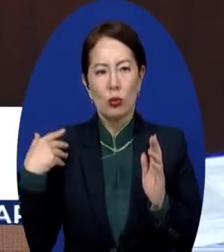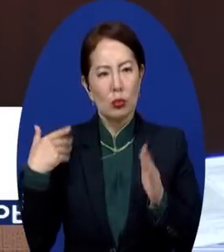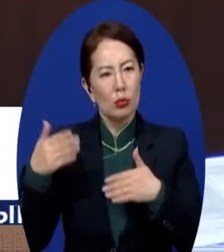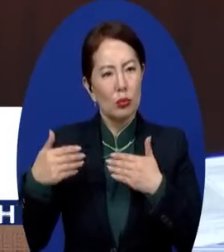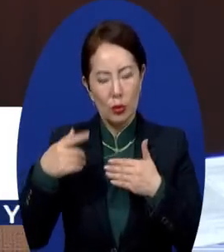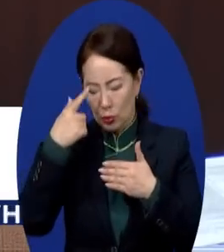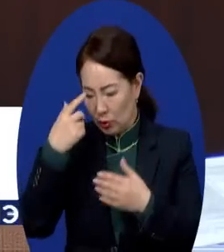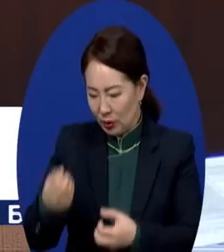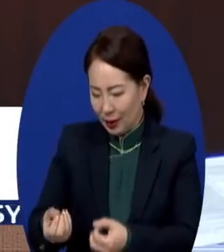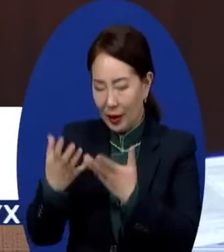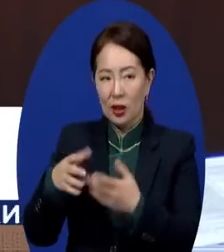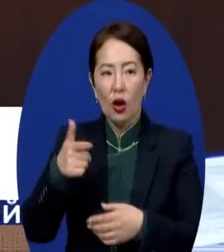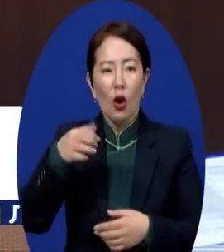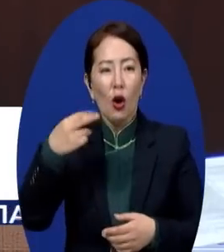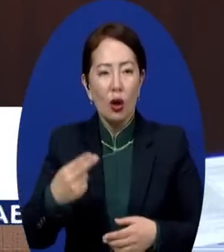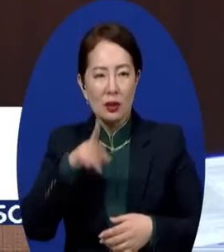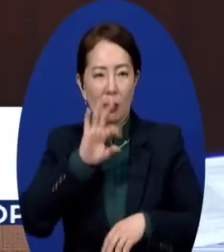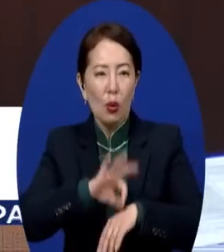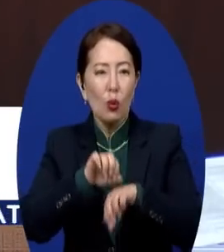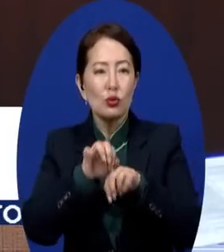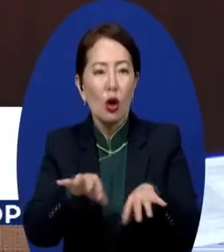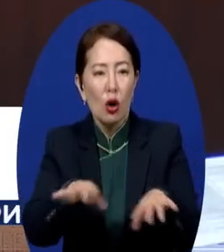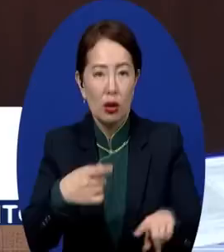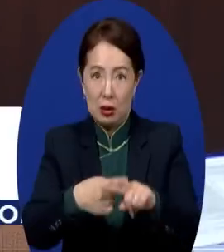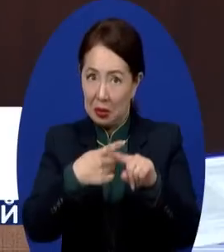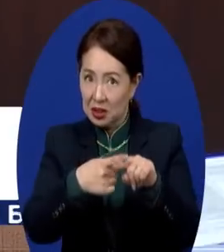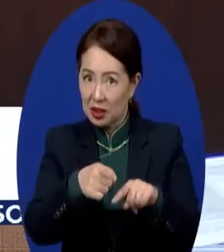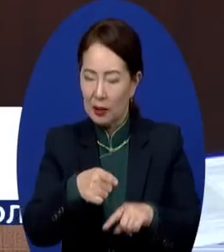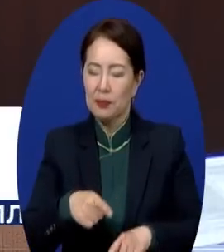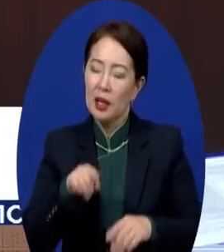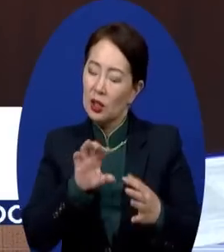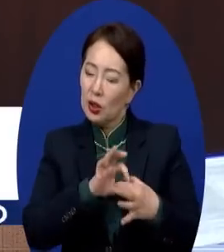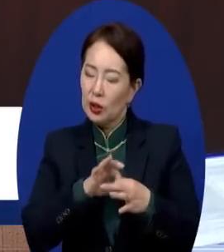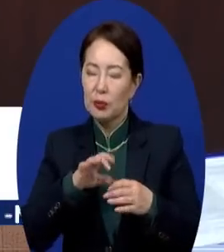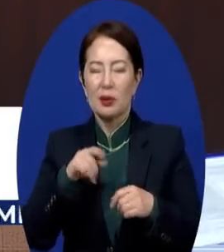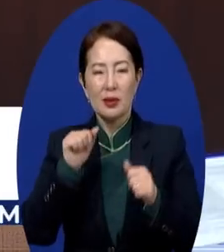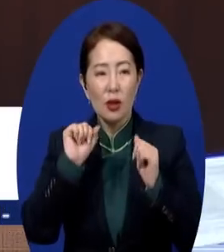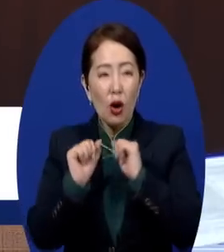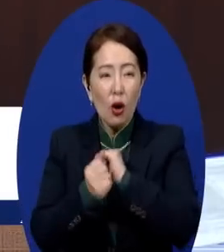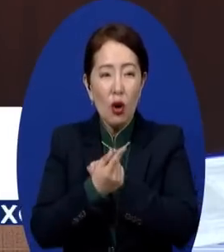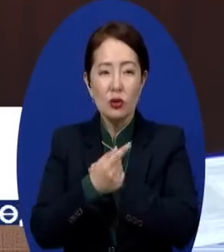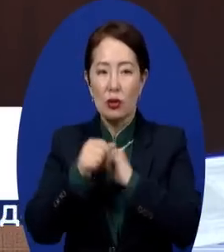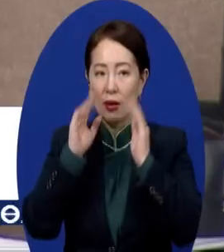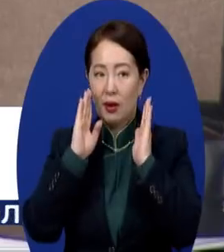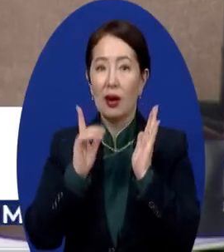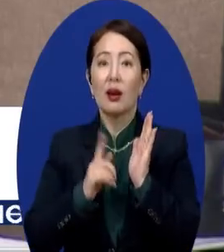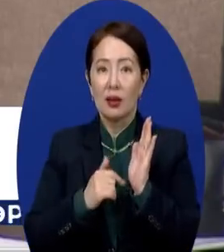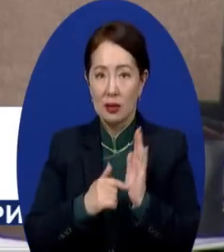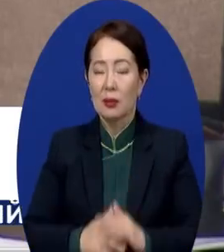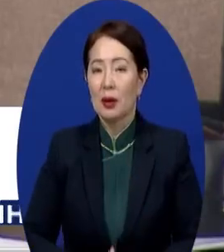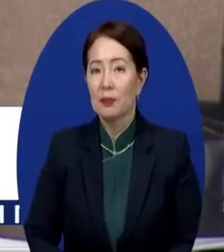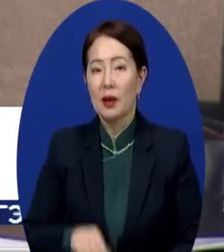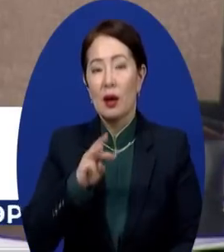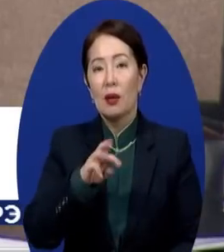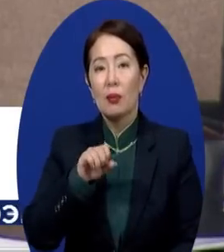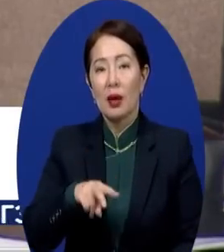гоц салдуур төвчний тоо ол нэмэгдэж байгаа. Тийм учраас энэ тал дээр згсэн бид нар их онцгой анхаарах шаардлагатай маар. За мал